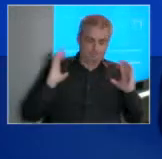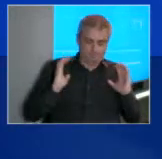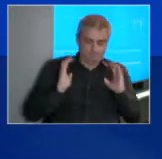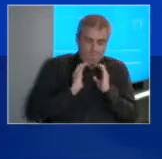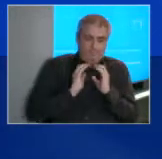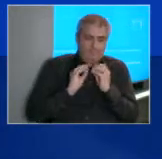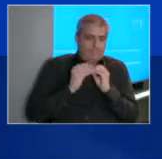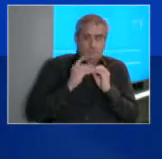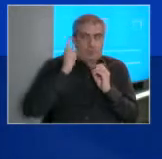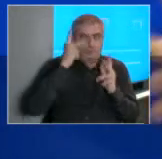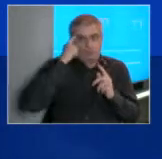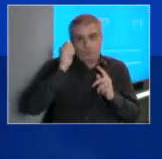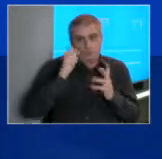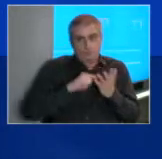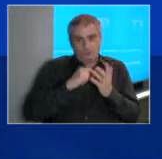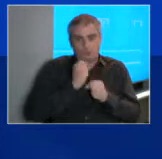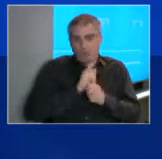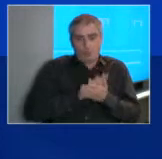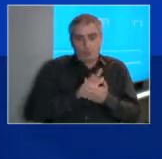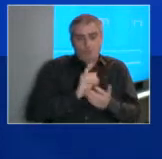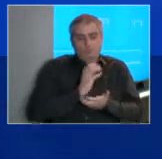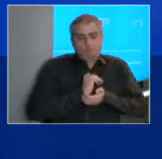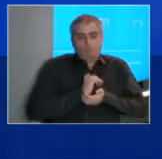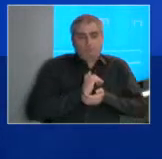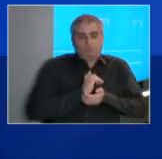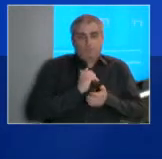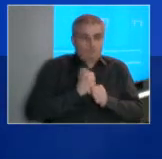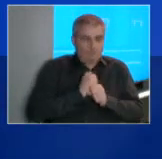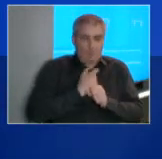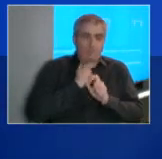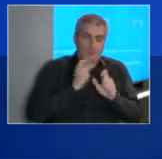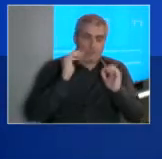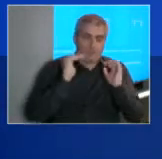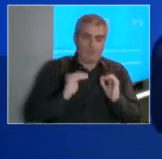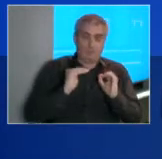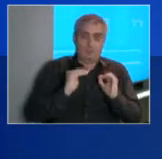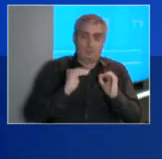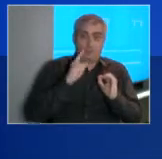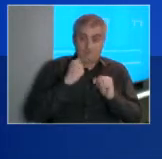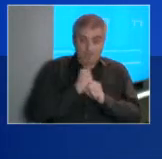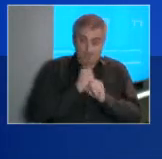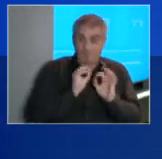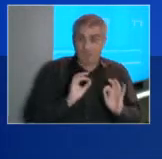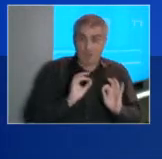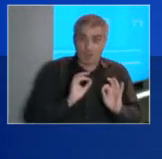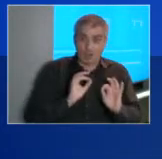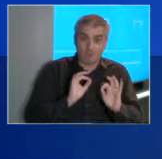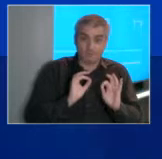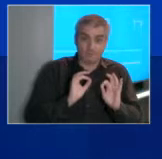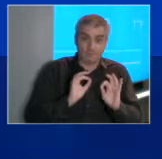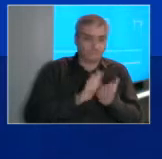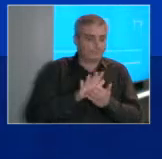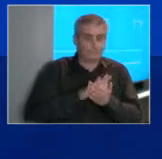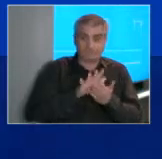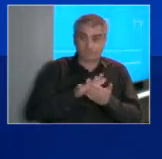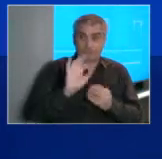החגורות לא בצורה חכמה מדי, פשוט אסור להוציא, ובפועל הגירעון קצת ירד. אבל בפועל, ההוצאות